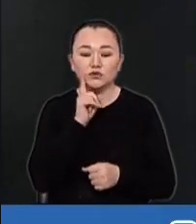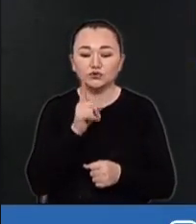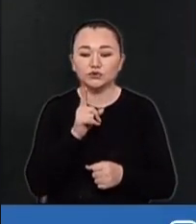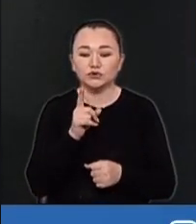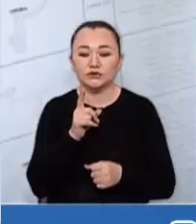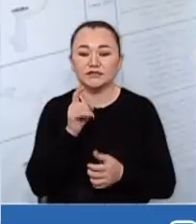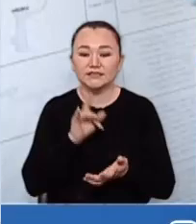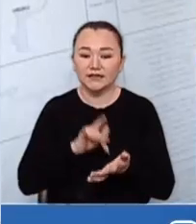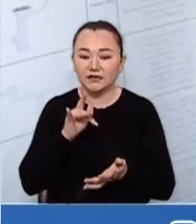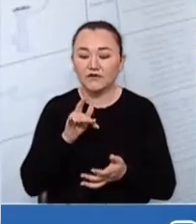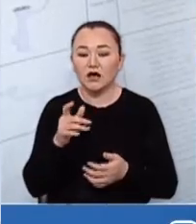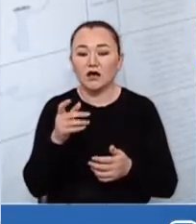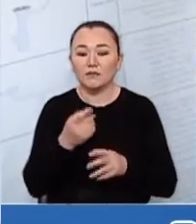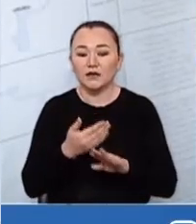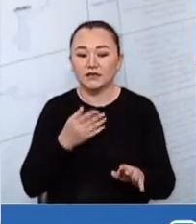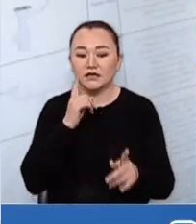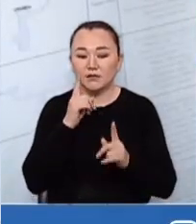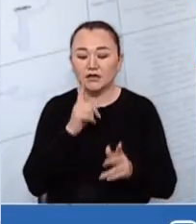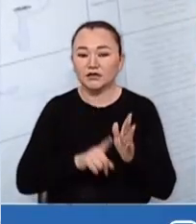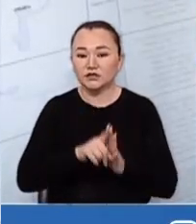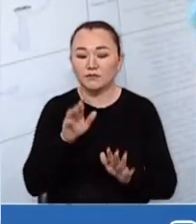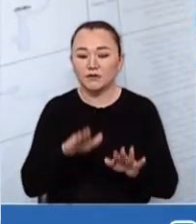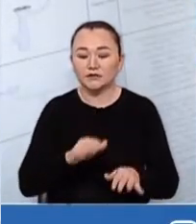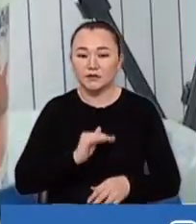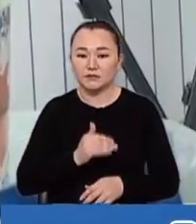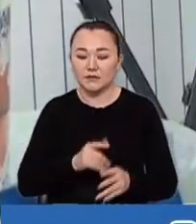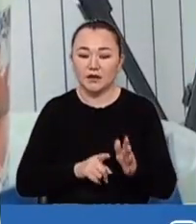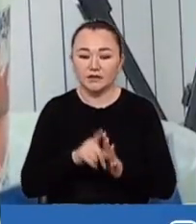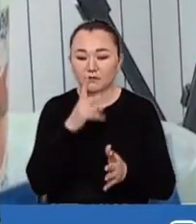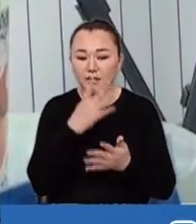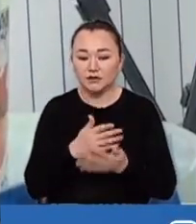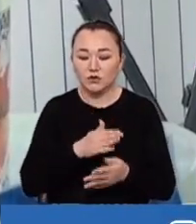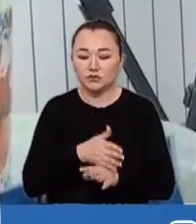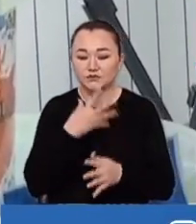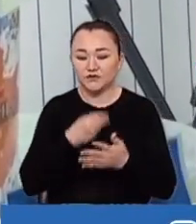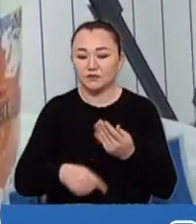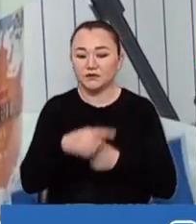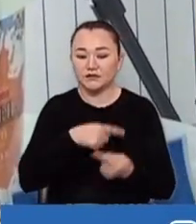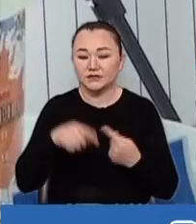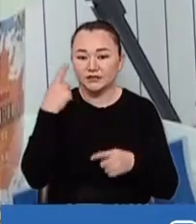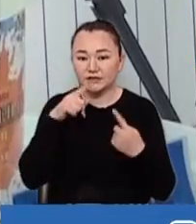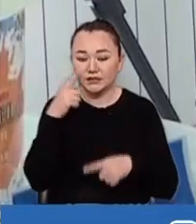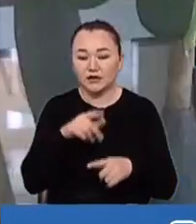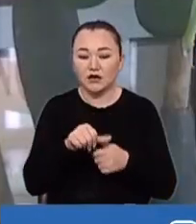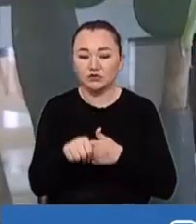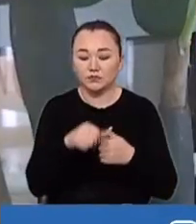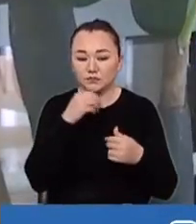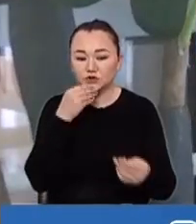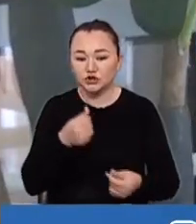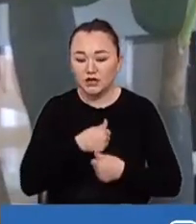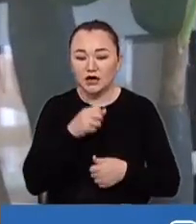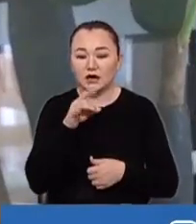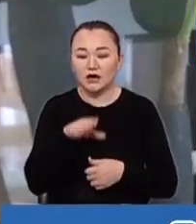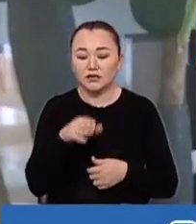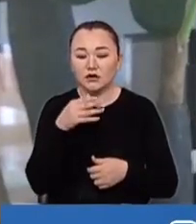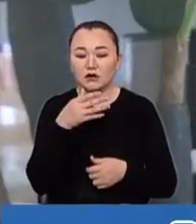ресурсных центров перед началом собрания местные начинающие предприниматели представили гостям свои бизнес-идеи их особо впечатлил проект автора